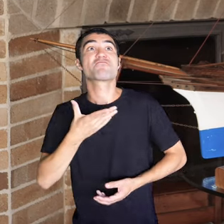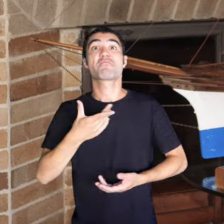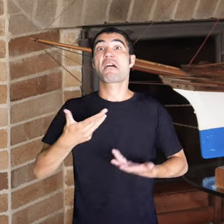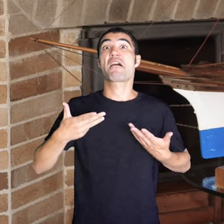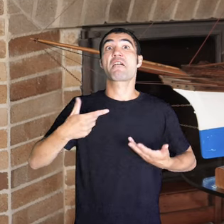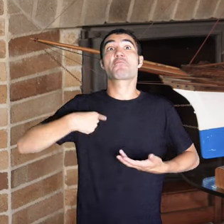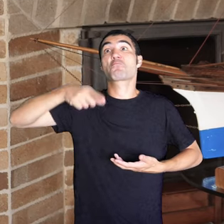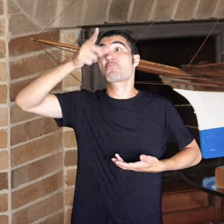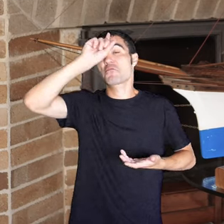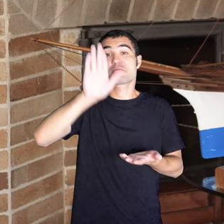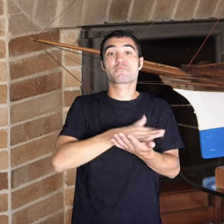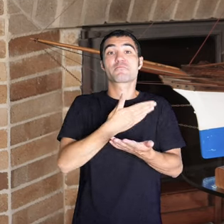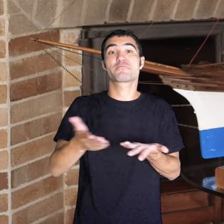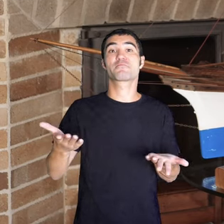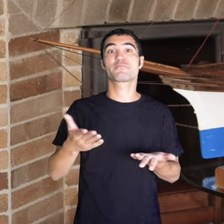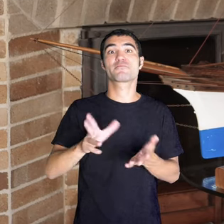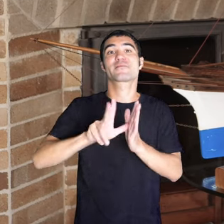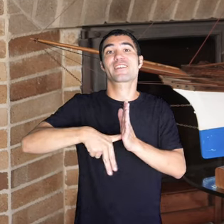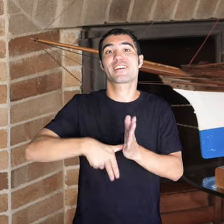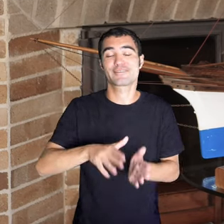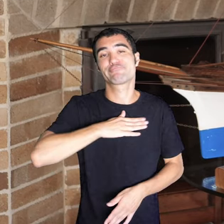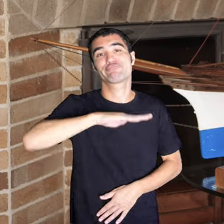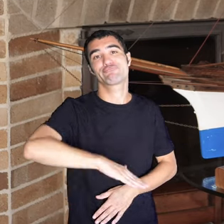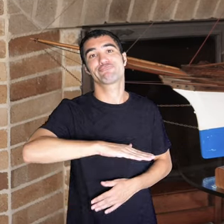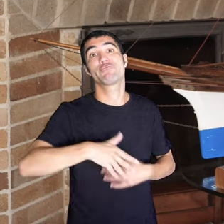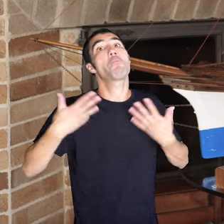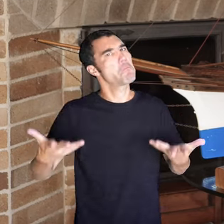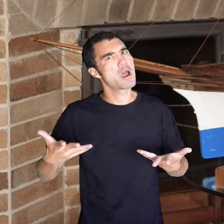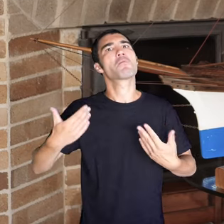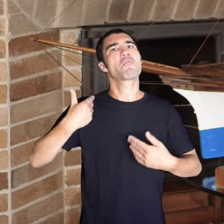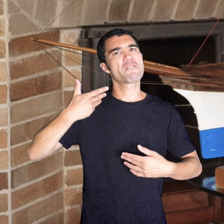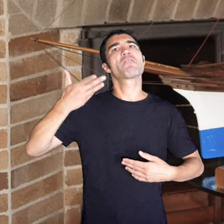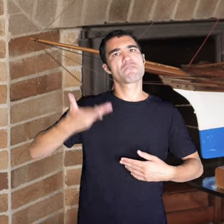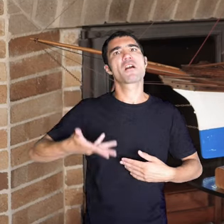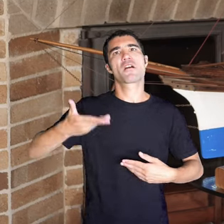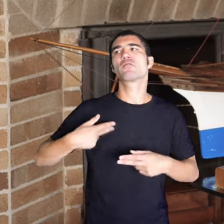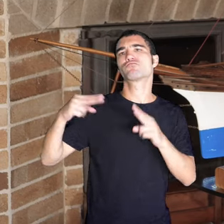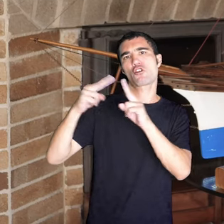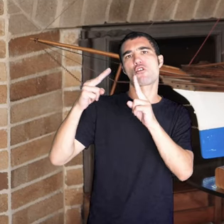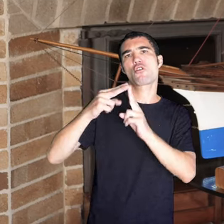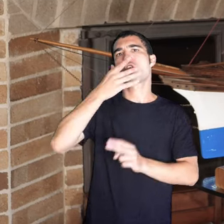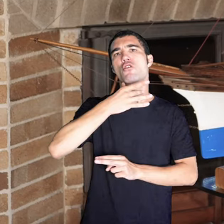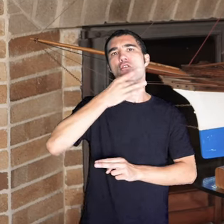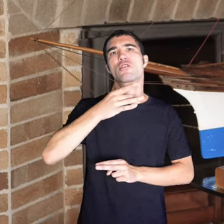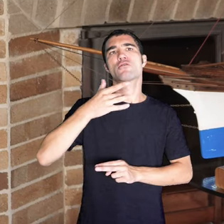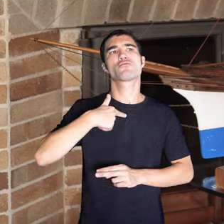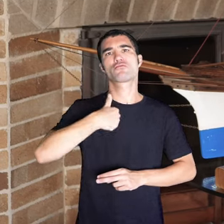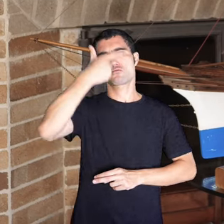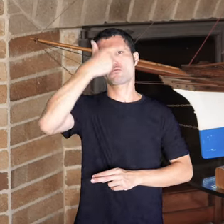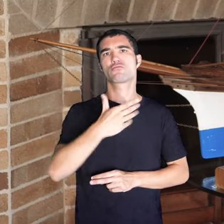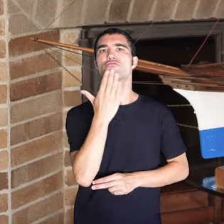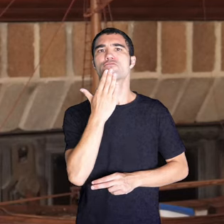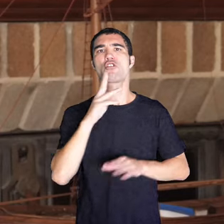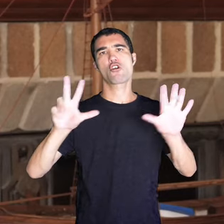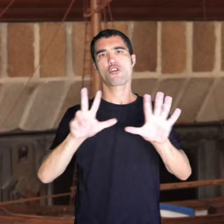no he pogut saber mai. Però, en fi, així mateix ho vaig conèixer, ja t'he dit, jo tenia d'haver 8 anys quan ell